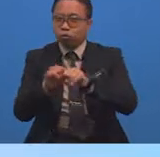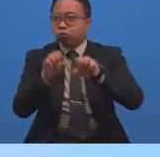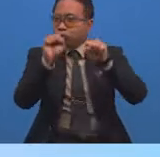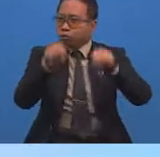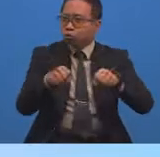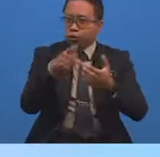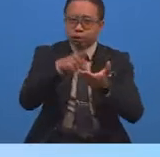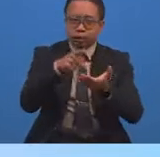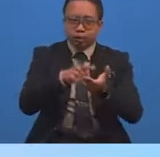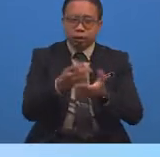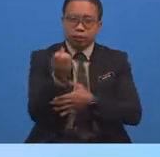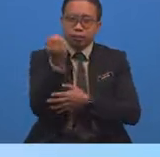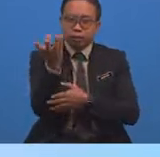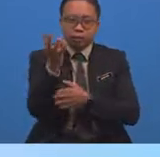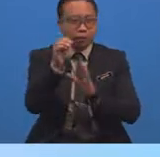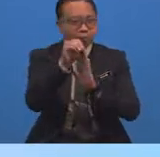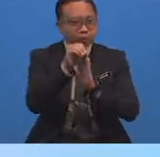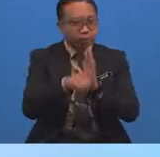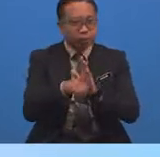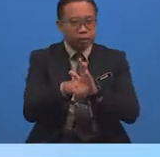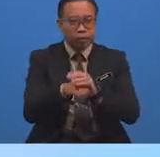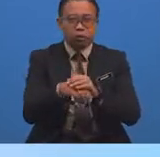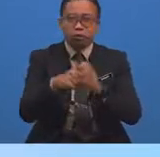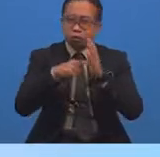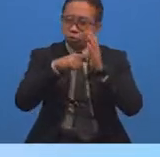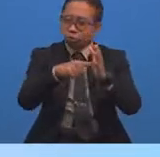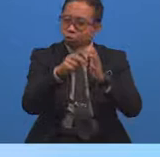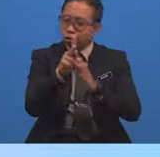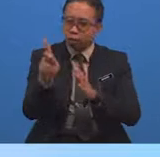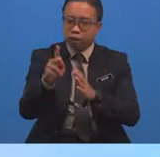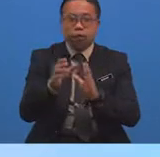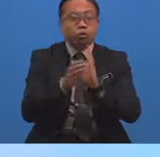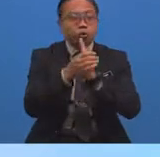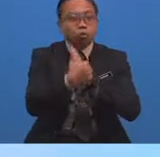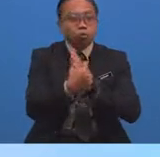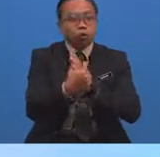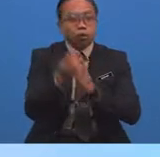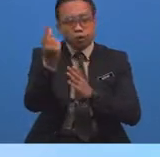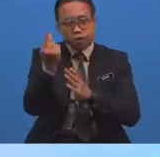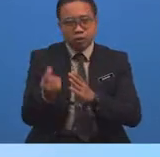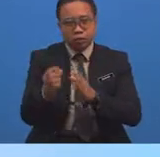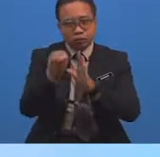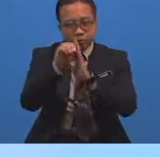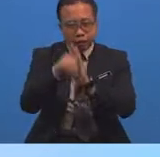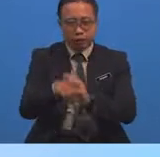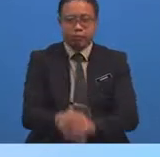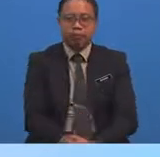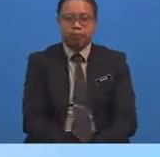mengira berapa menit yang ditunjukkan oleh jarum Mini